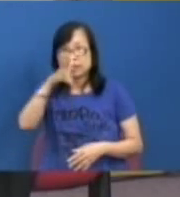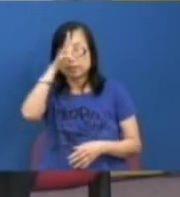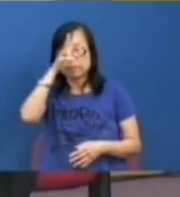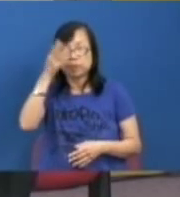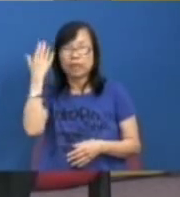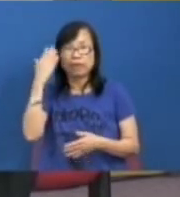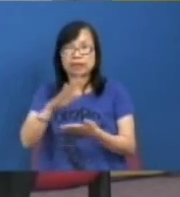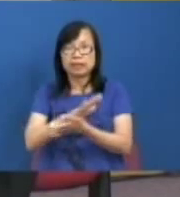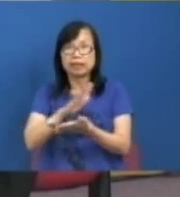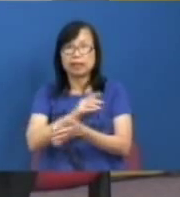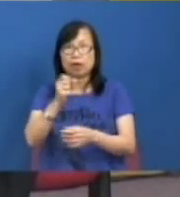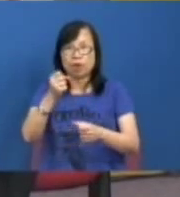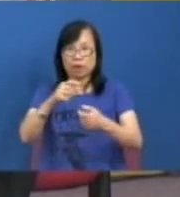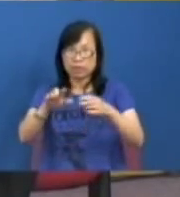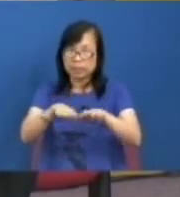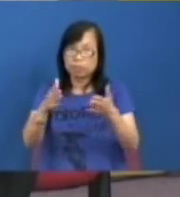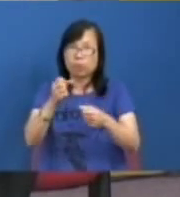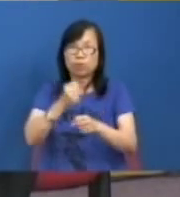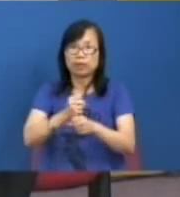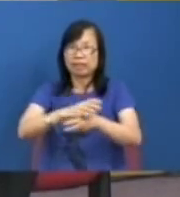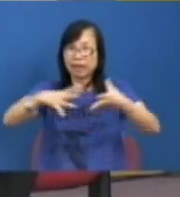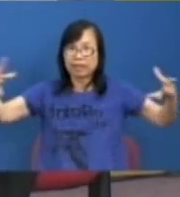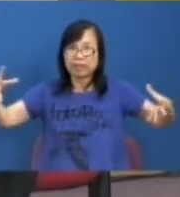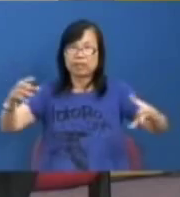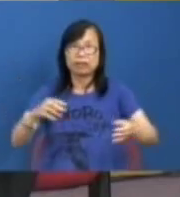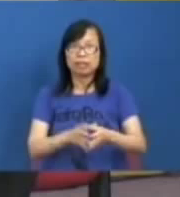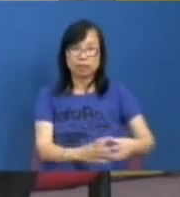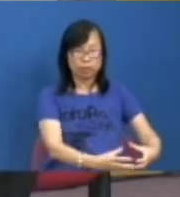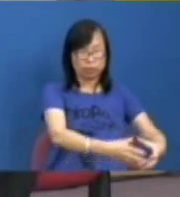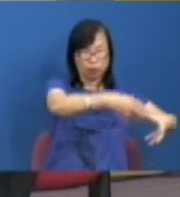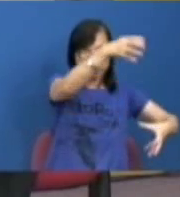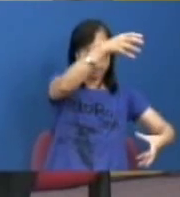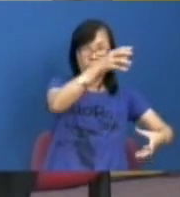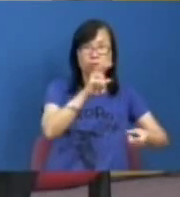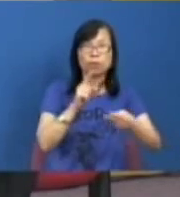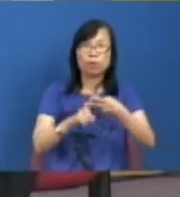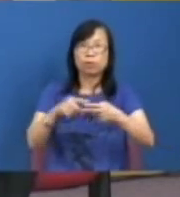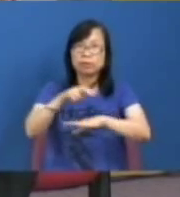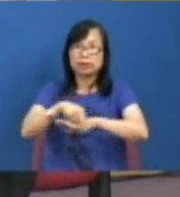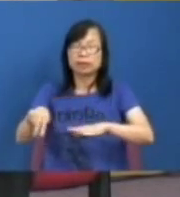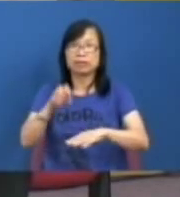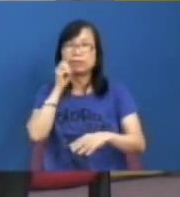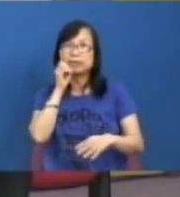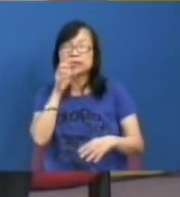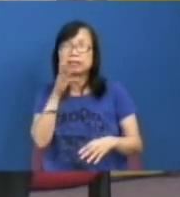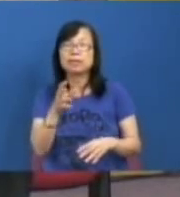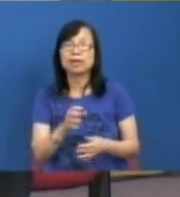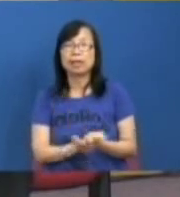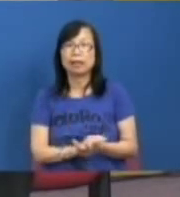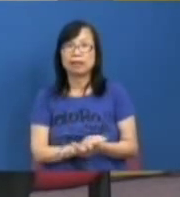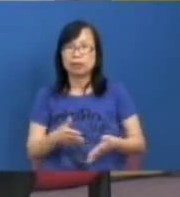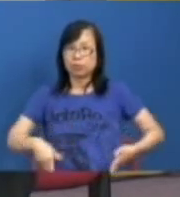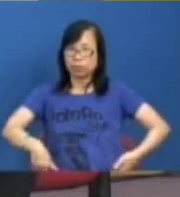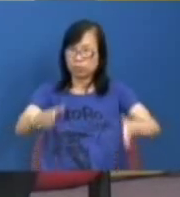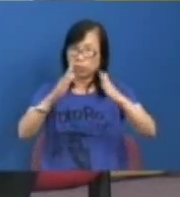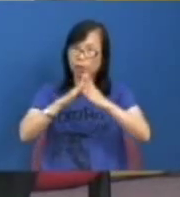始咧做一啲大型嘅渠務工程，就即係話建議啲私人嗰啲屋仔咧或者村屋好啦。